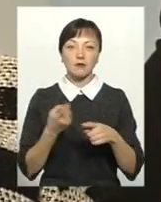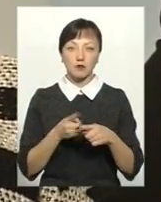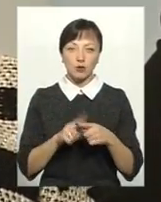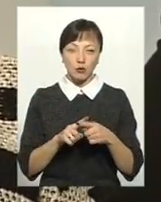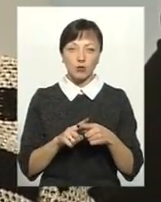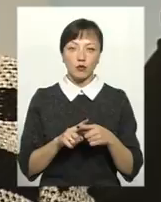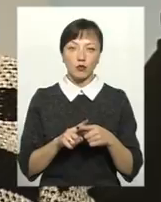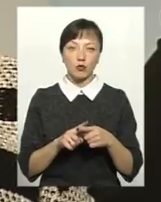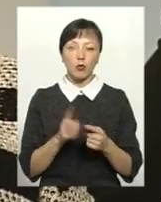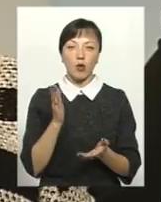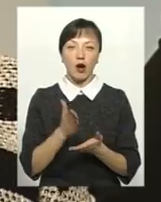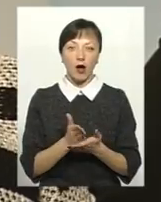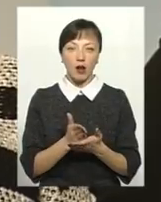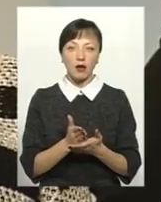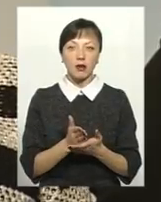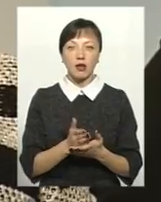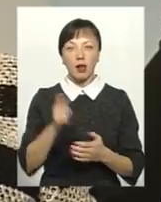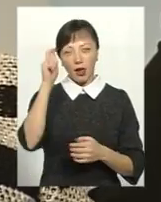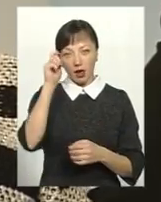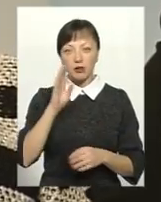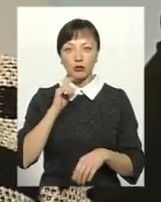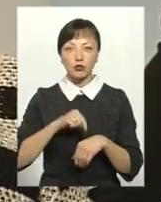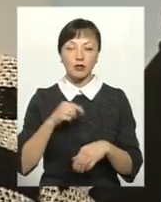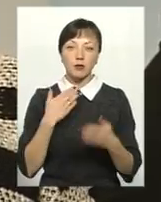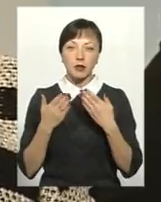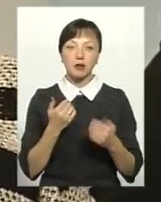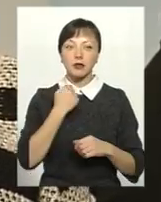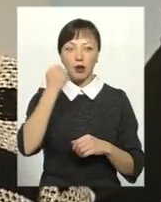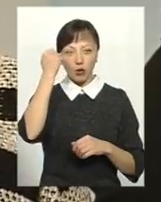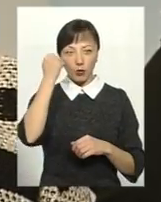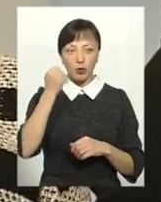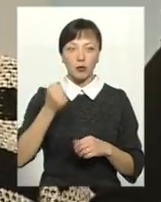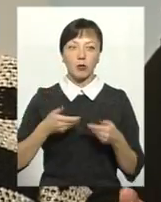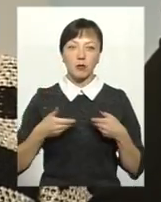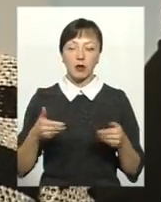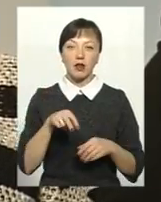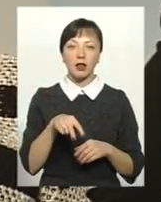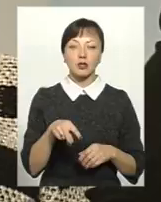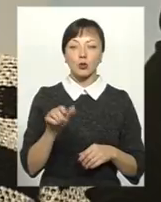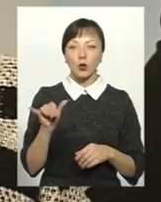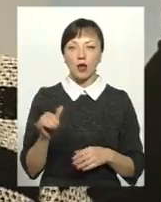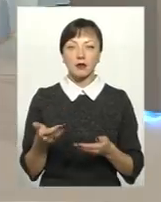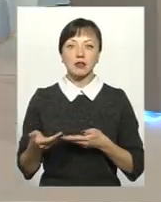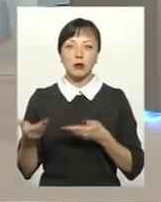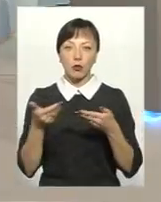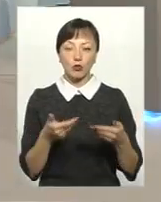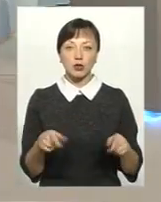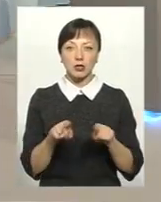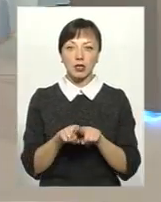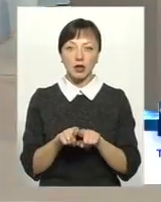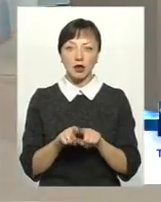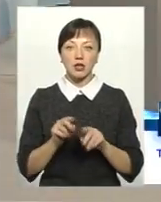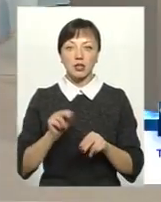цьому полягає саме гендерно-чутливий підхід. І ми дякуємо Іларисі Ульянівні, що нас запрошує на такі